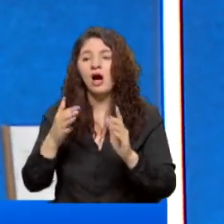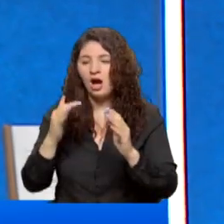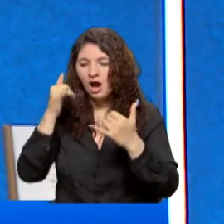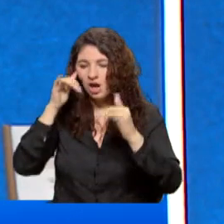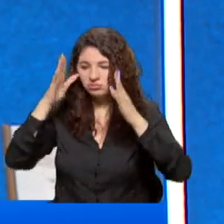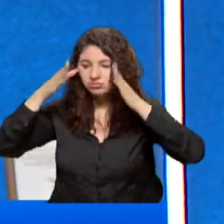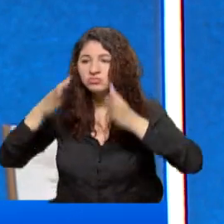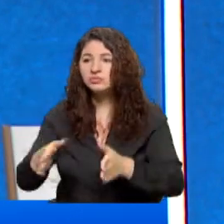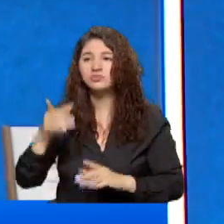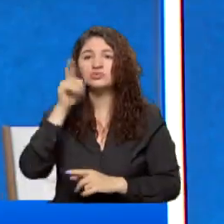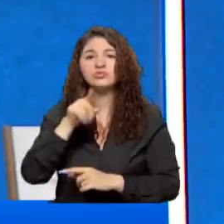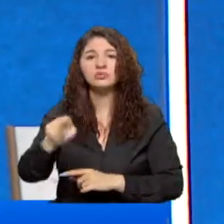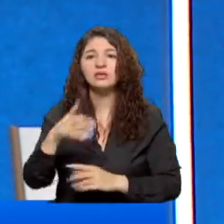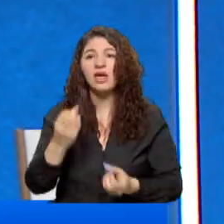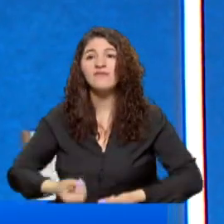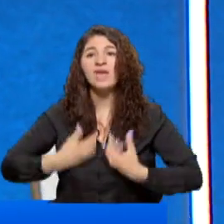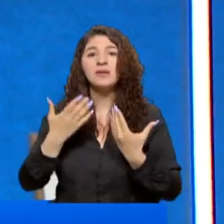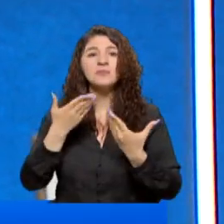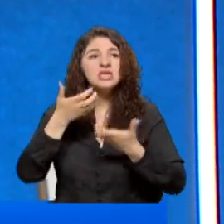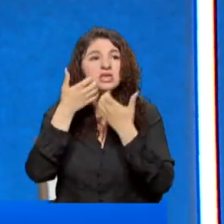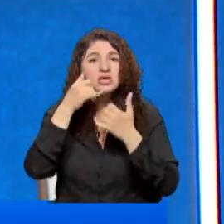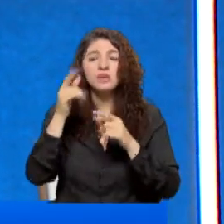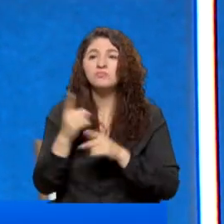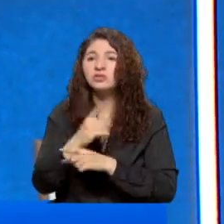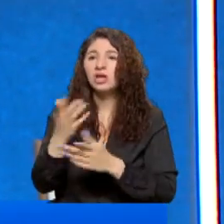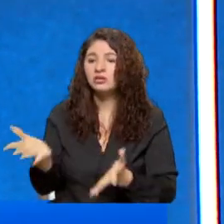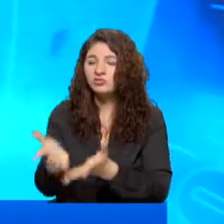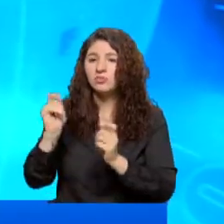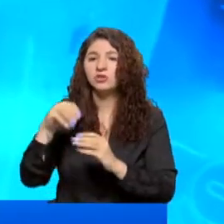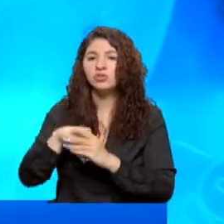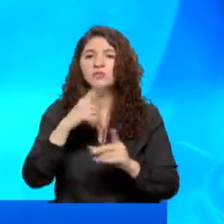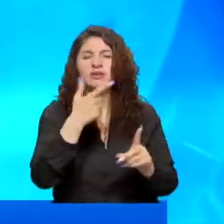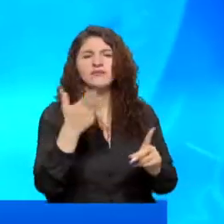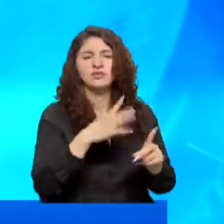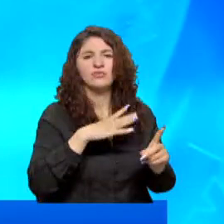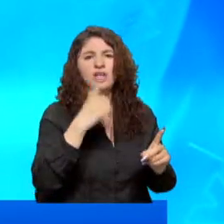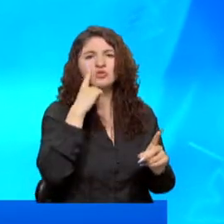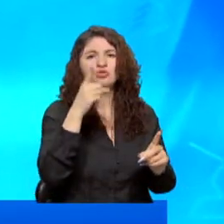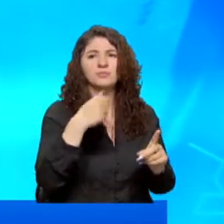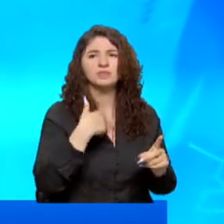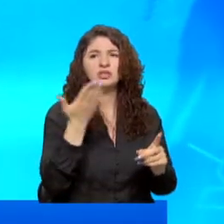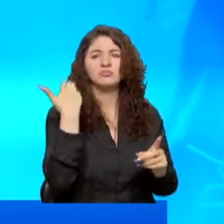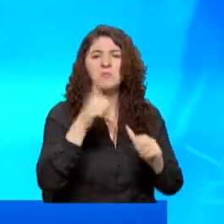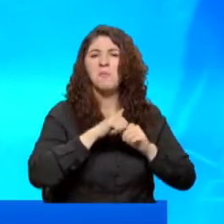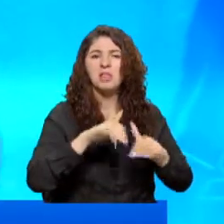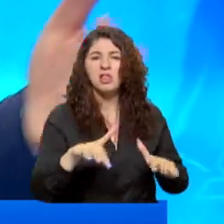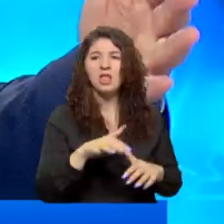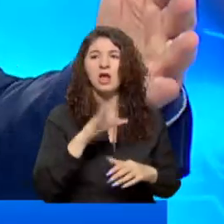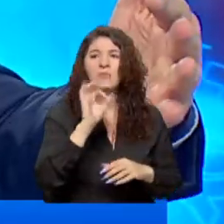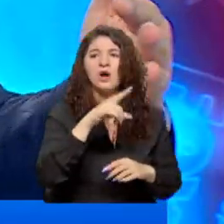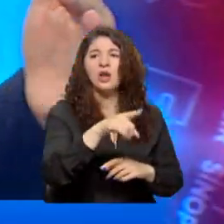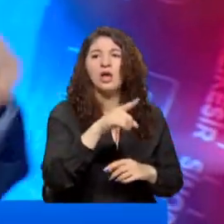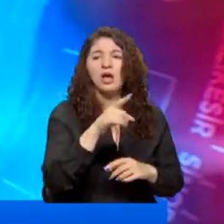ıslahına odaklandıkları için daha verimli hayvanları bir tane video başka etranger ve Atatürk'ün Biz Geceleri yayınladık